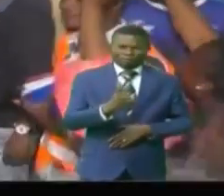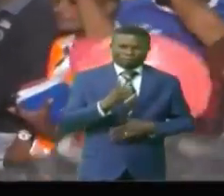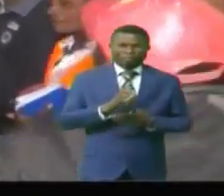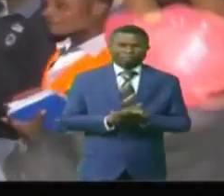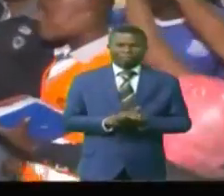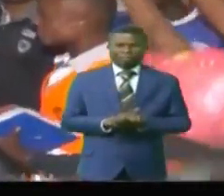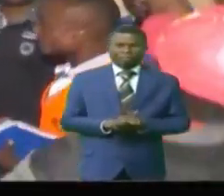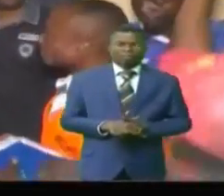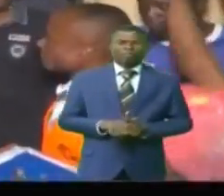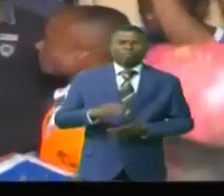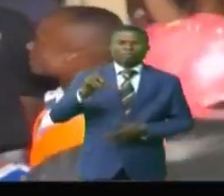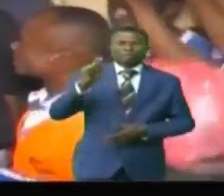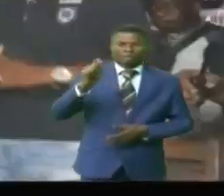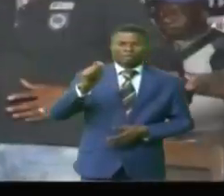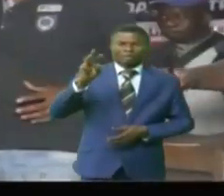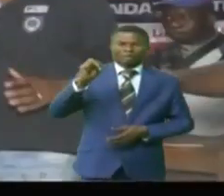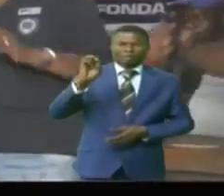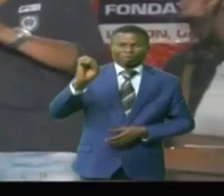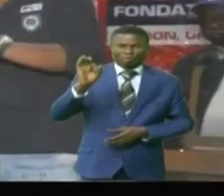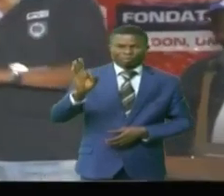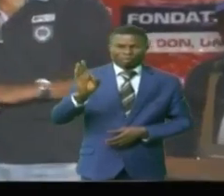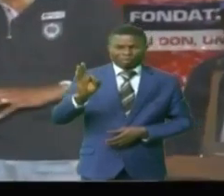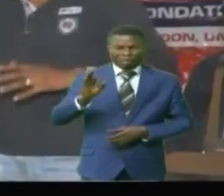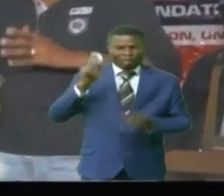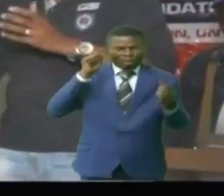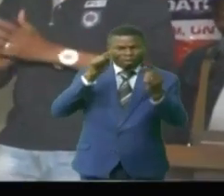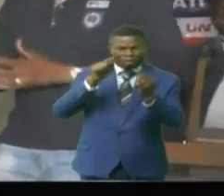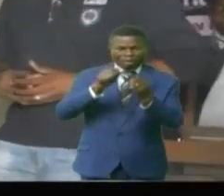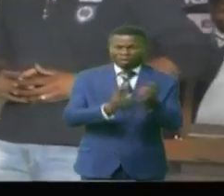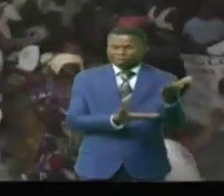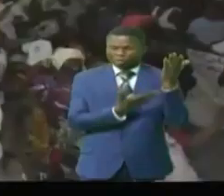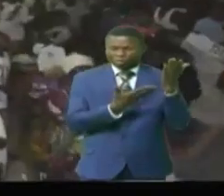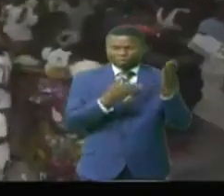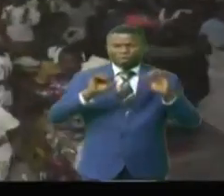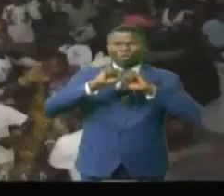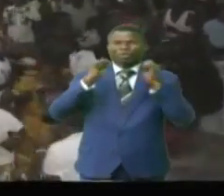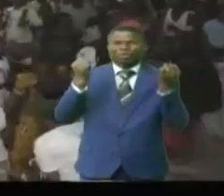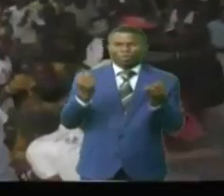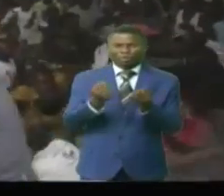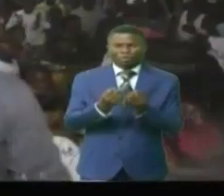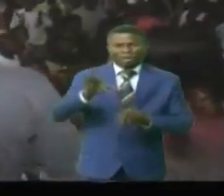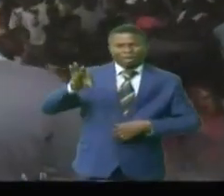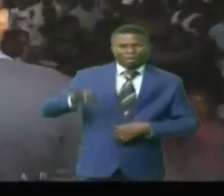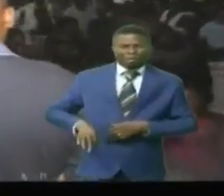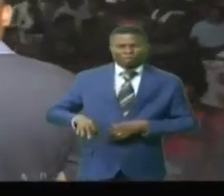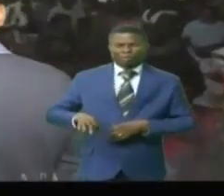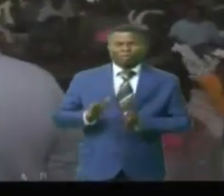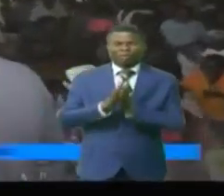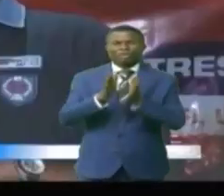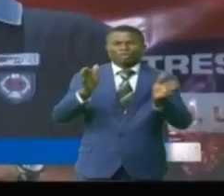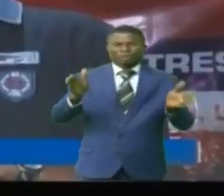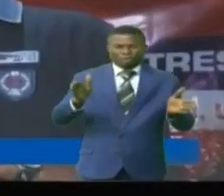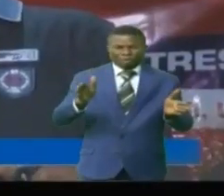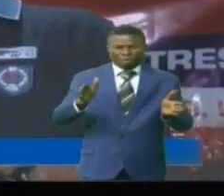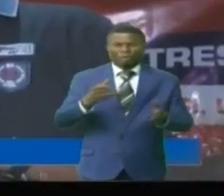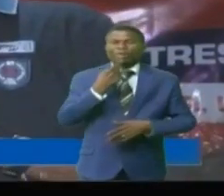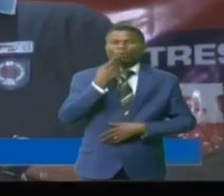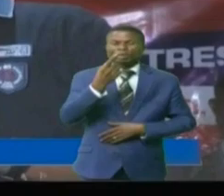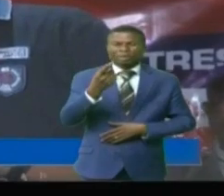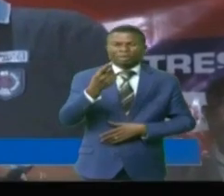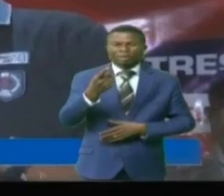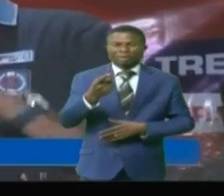La TMF poursuit des objectifs à grande portée sociale pour le bien-être collectif, a-t-il